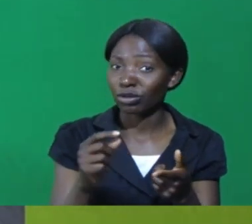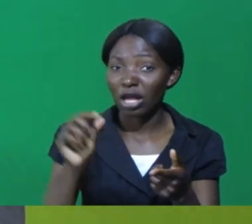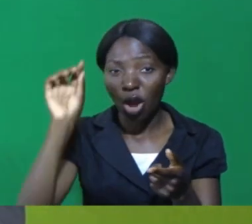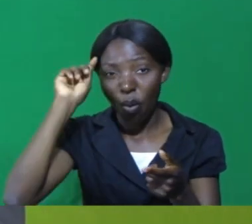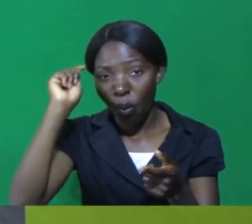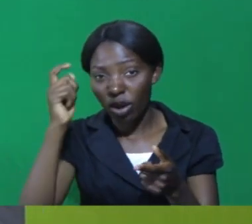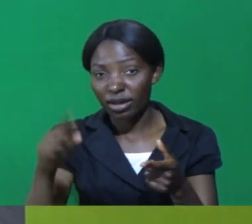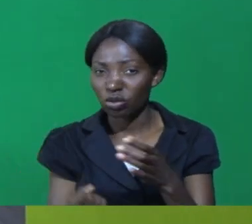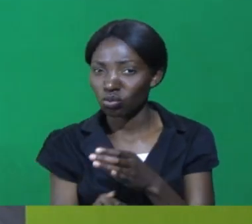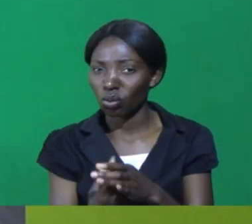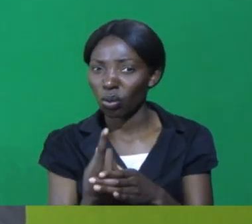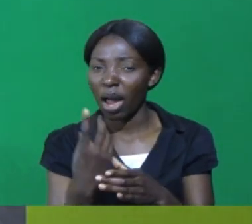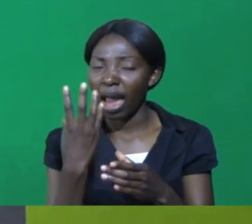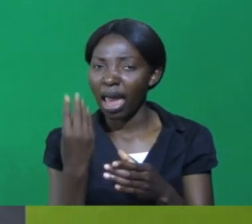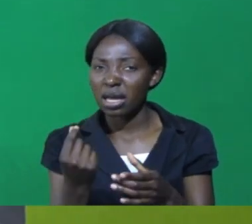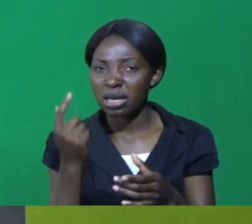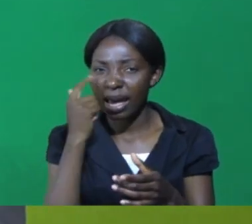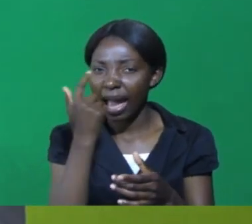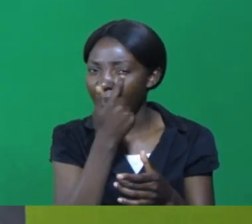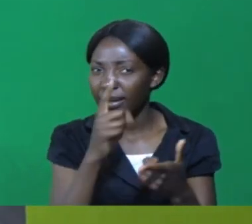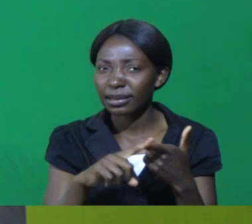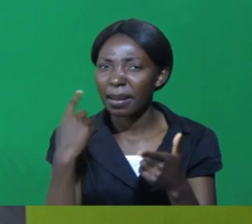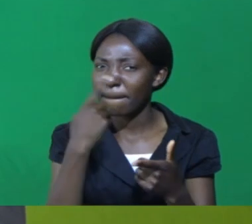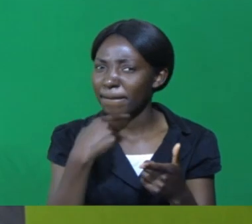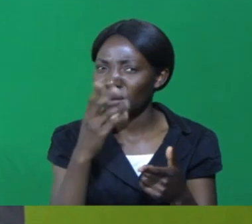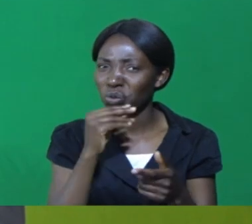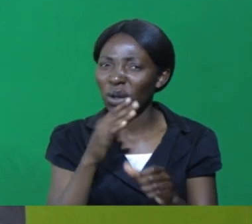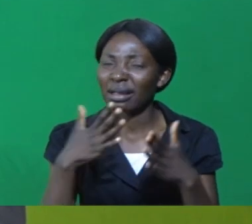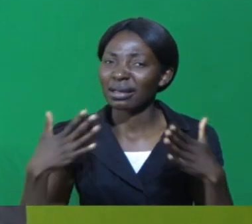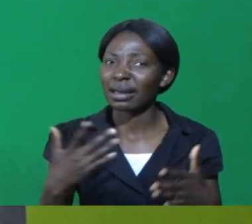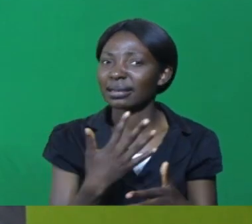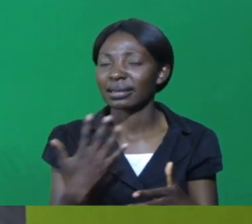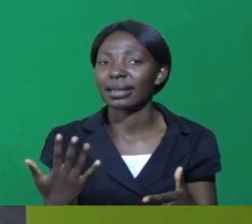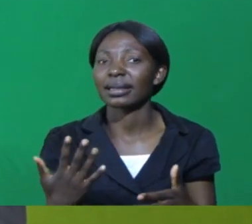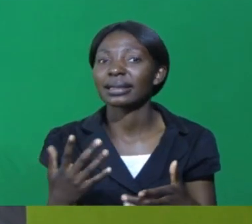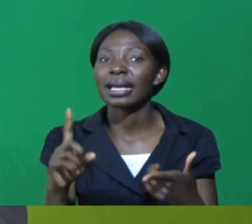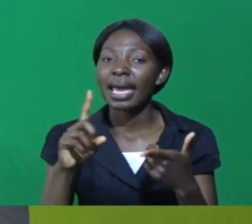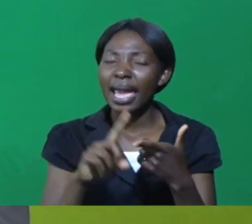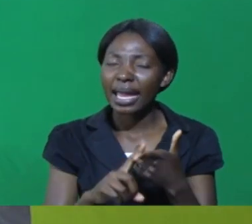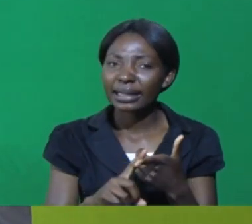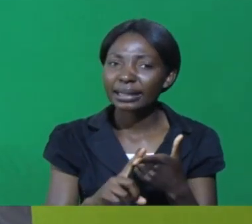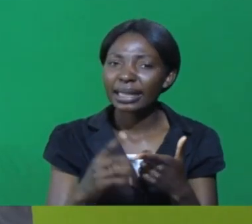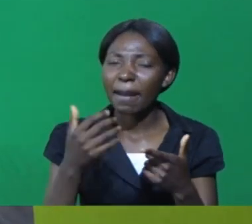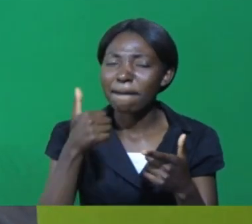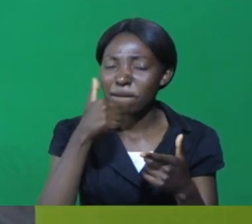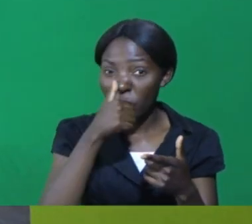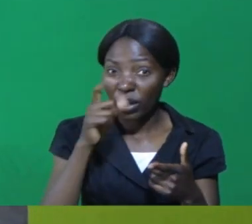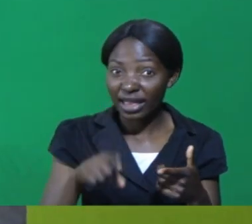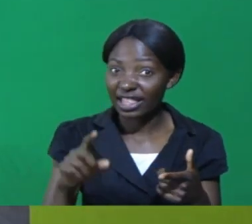runa meso nomuromo wakanga uchitaura zvinhu zvikuru, rwakanga rwakapfuura dzimwe shamwari